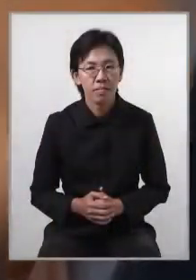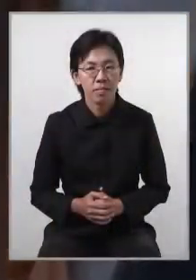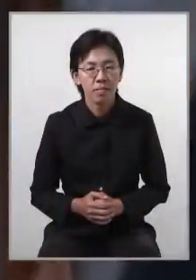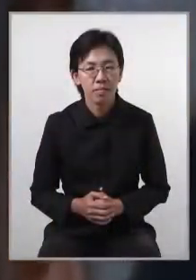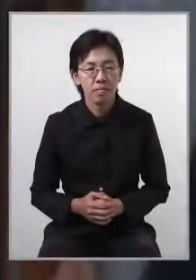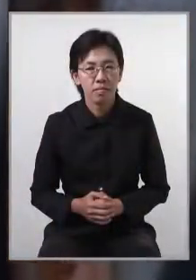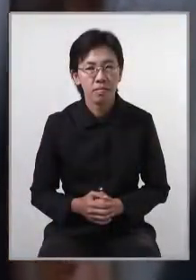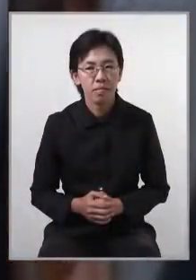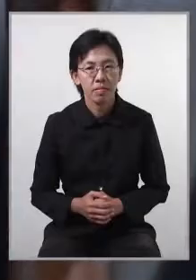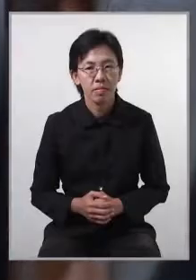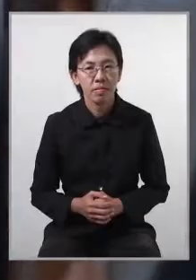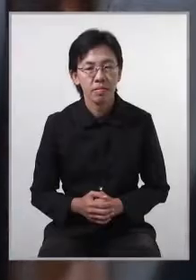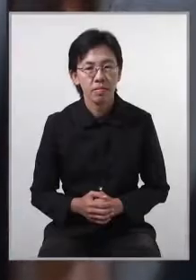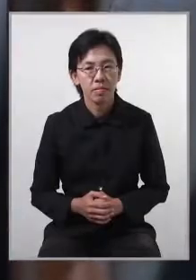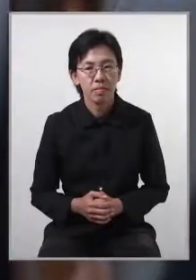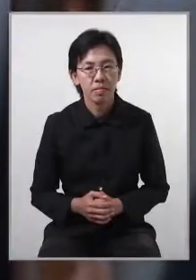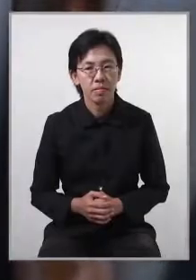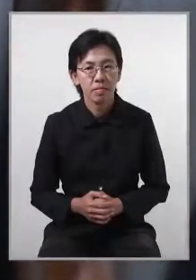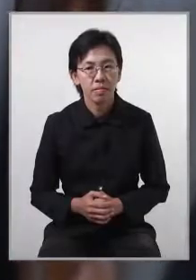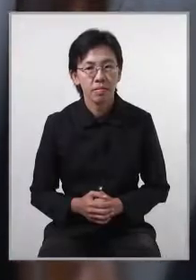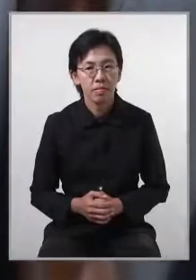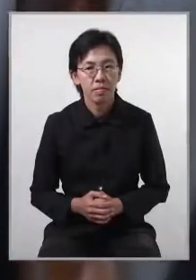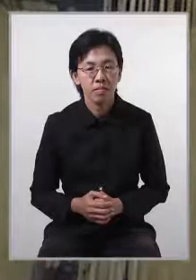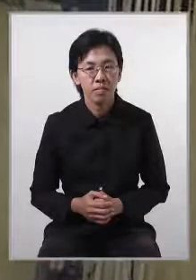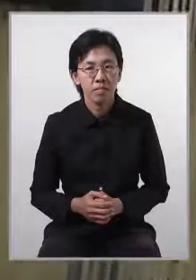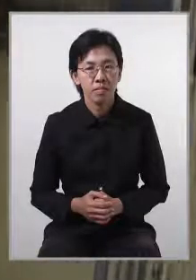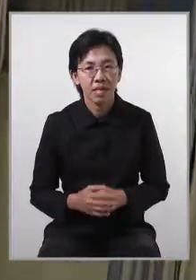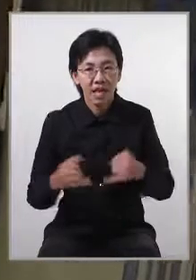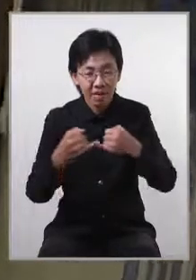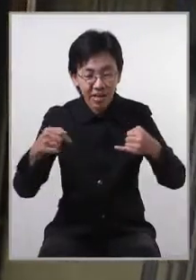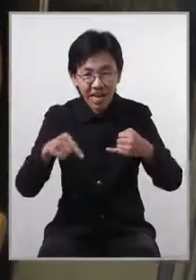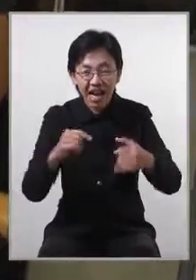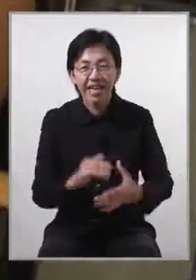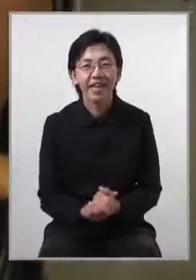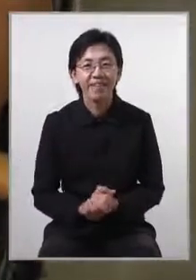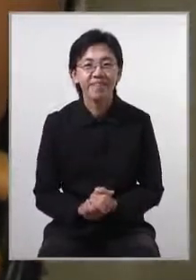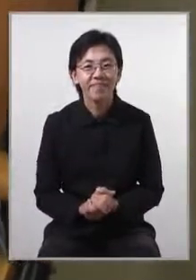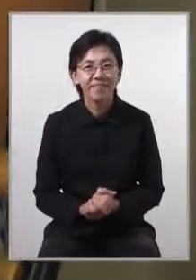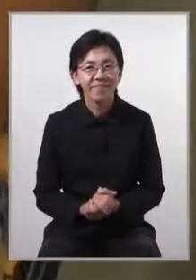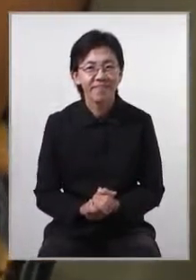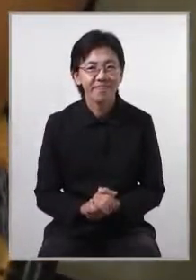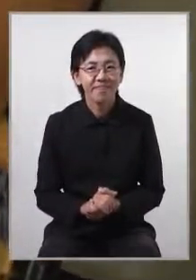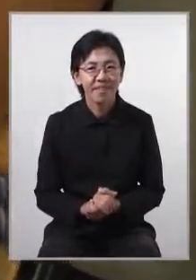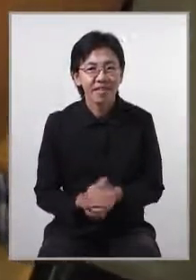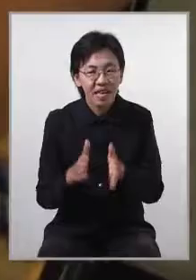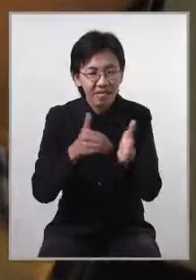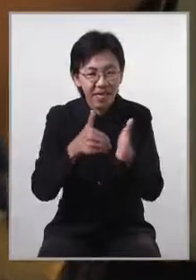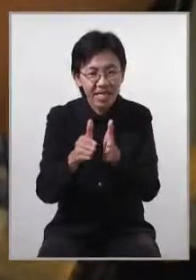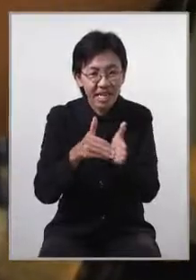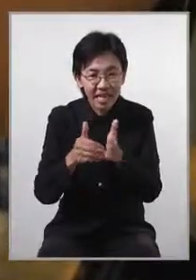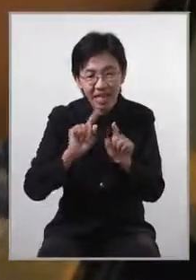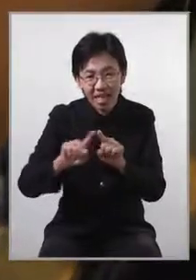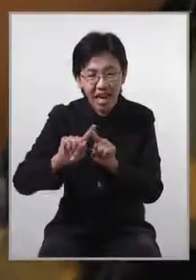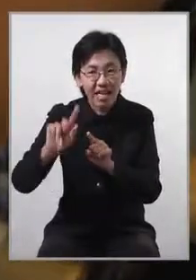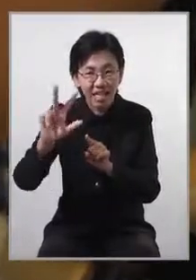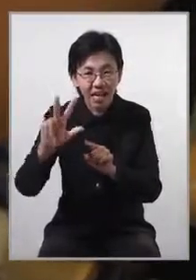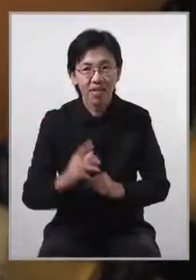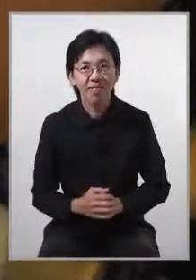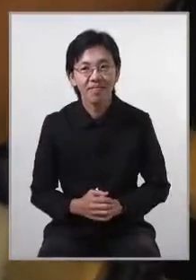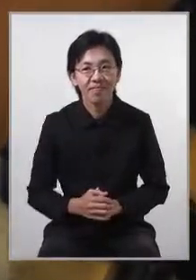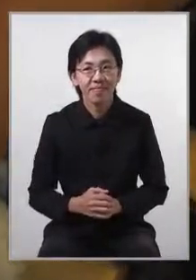การดูให้ดีนะ ครับ เราจะมีได้ยืนเนี่ยเราก็ มี3สี นะเราให้ดู